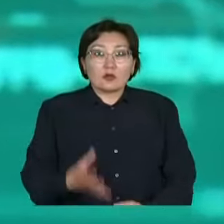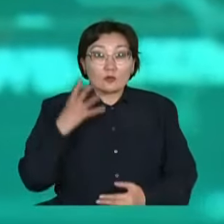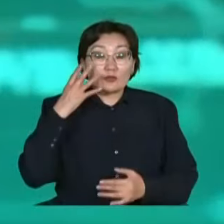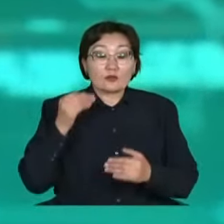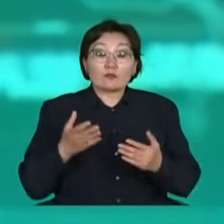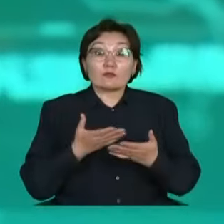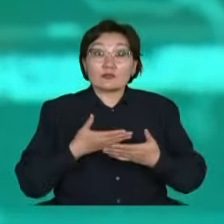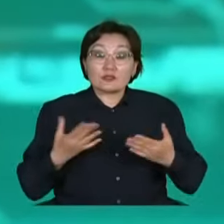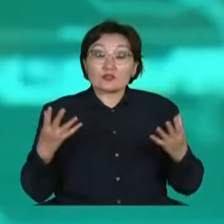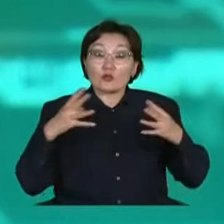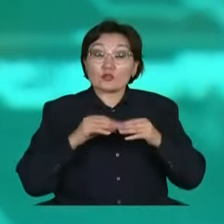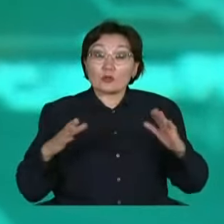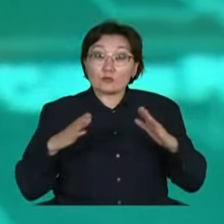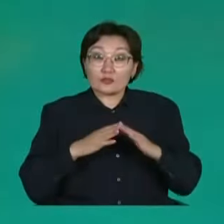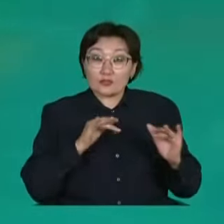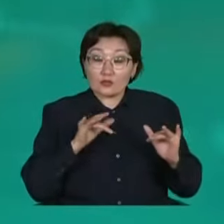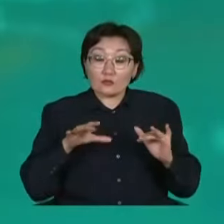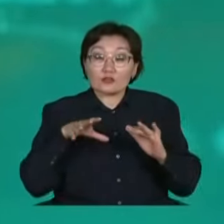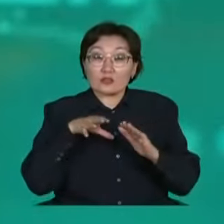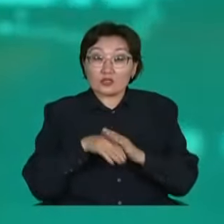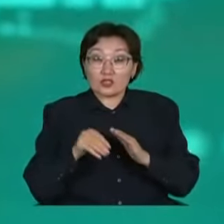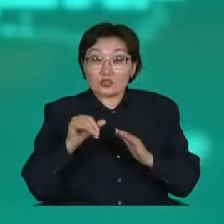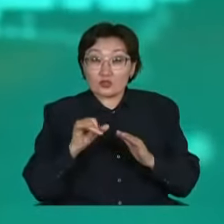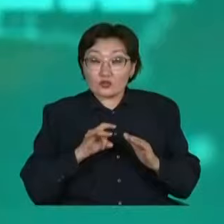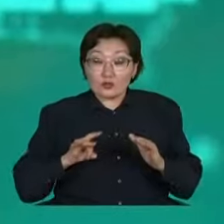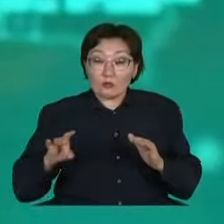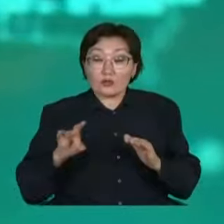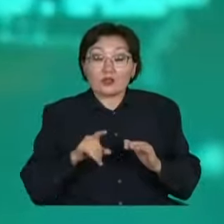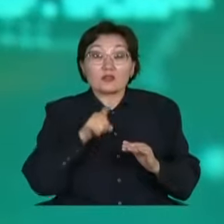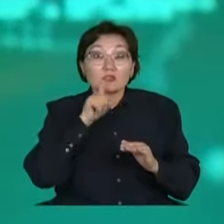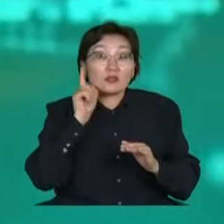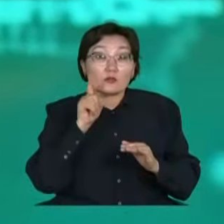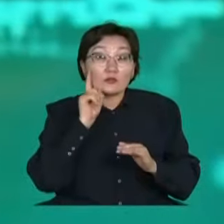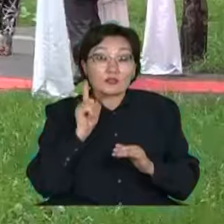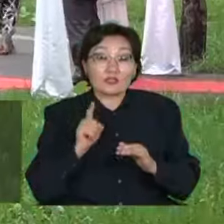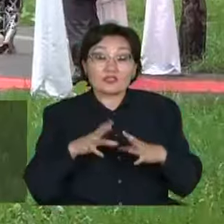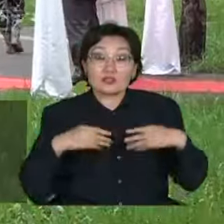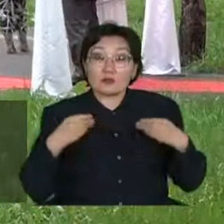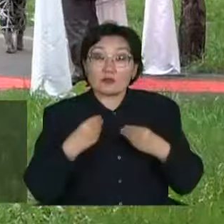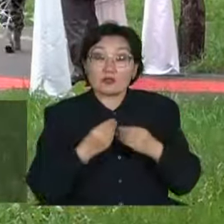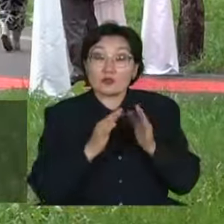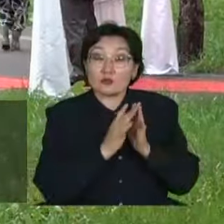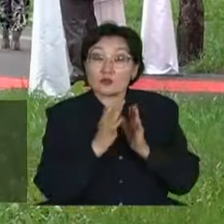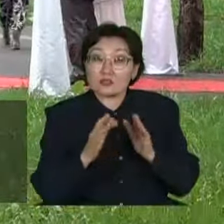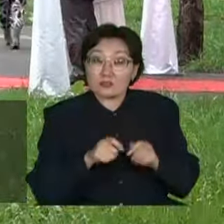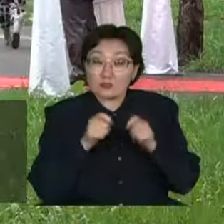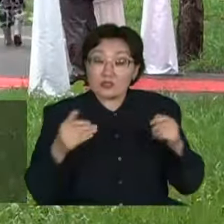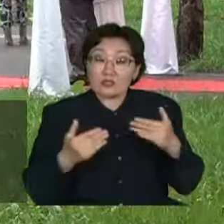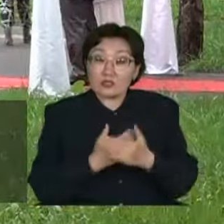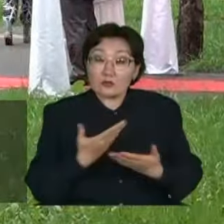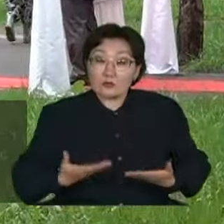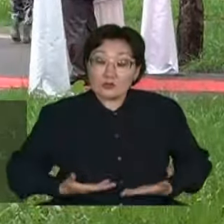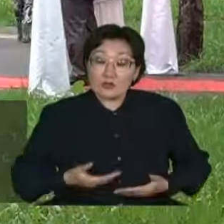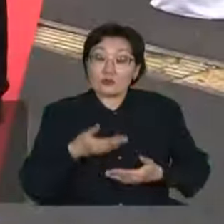Алматы біздің ортақ үйіміз науқаны шеңберінде Жетісу ауданында жас жұбайлар аллеясы ашылды. Іс-шара аясында жаңа өмірге қадам